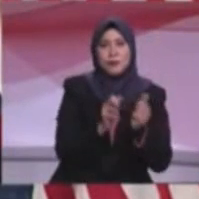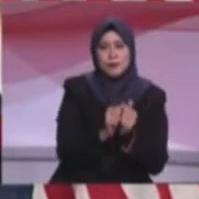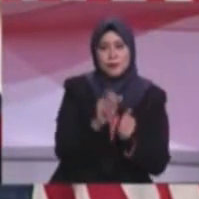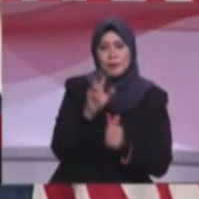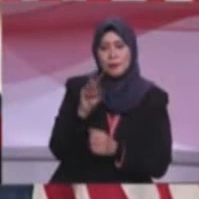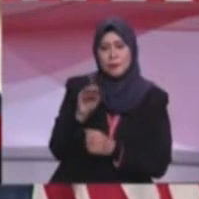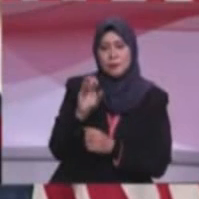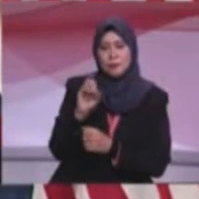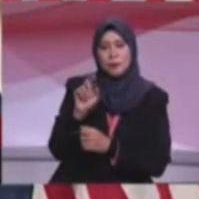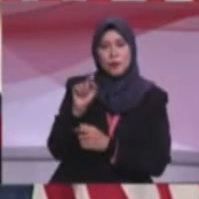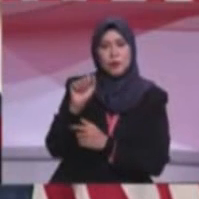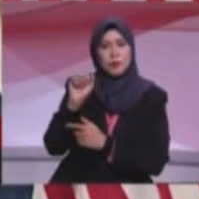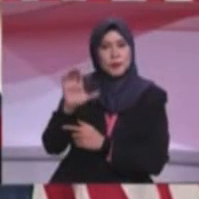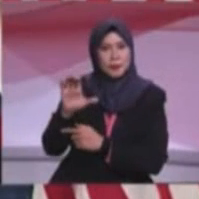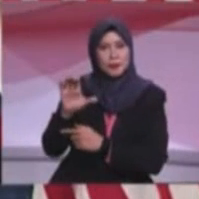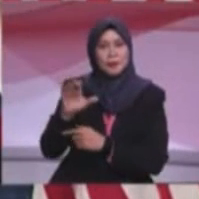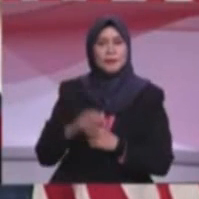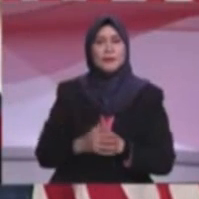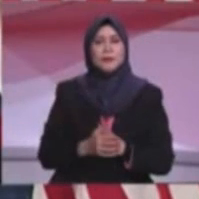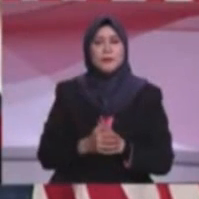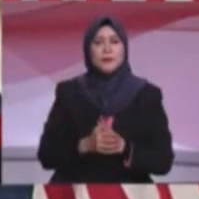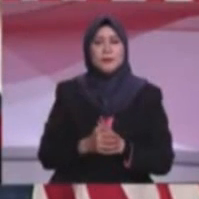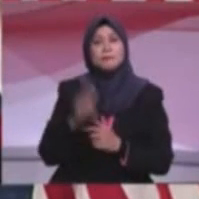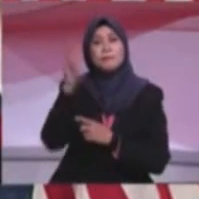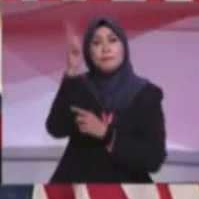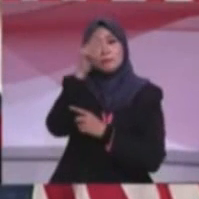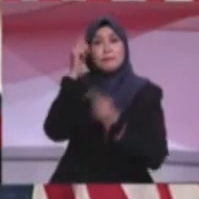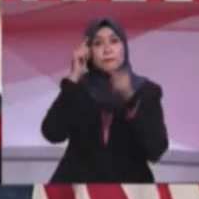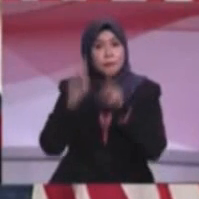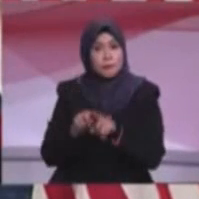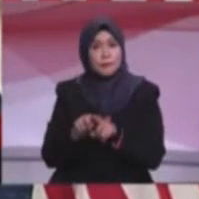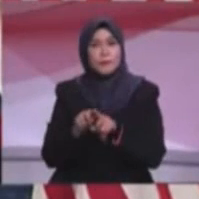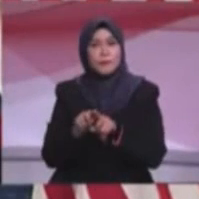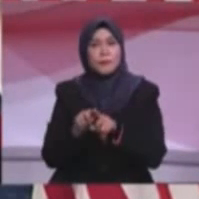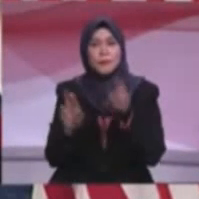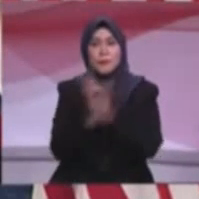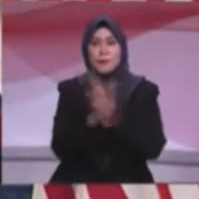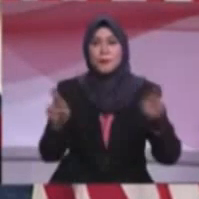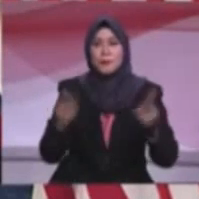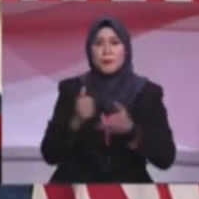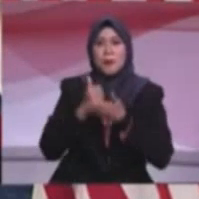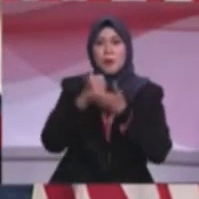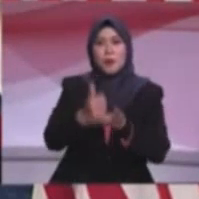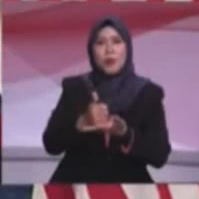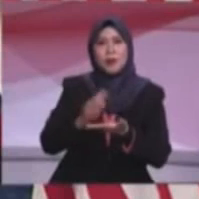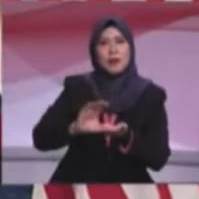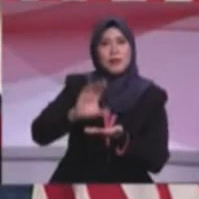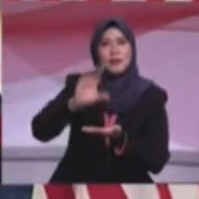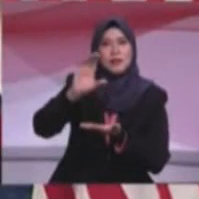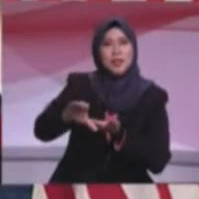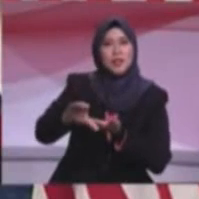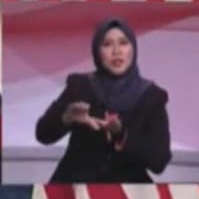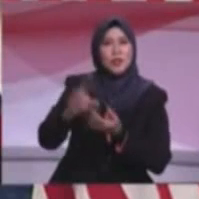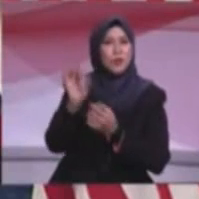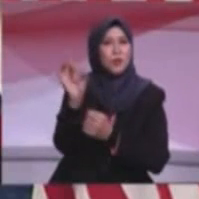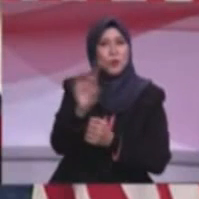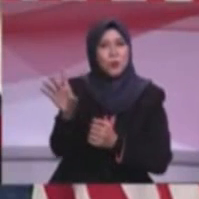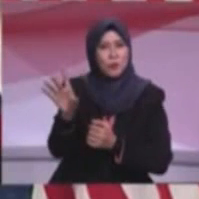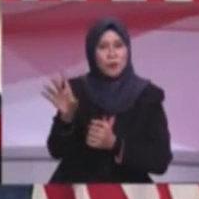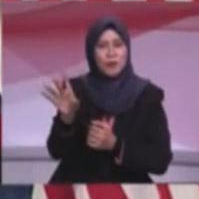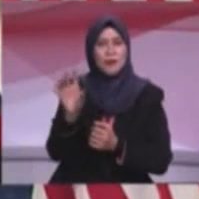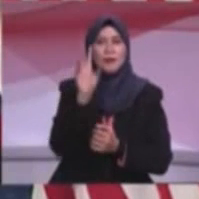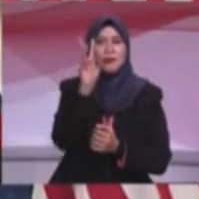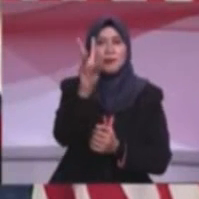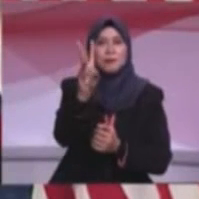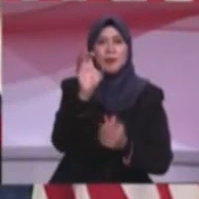motek kerajaan juga bersujud untuk menjadikan bantuan tunai secara one off sebanyak